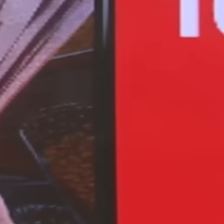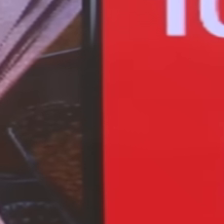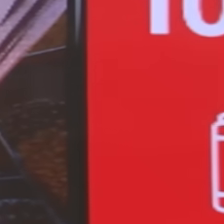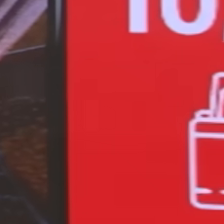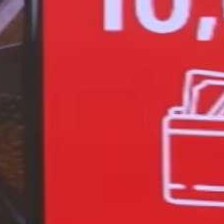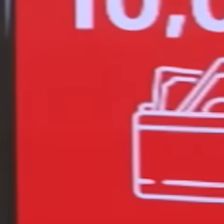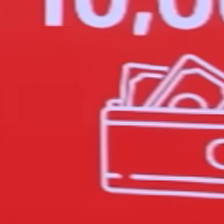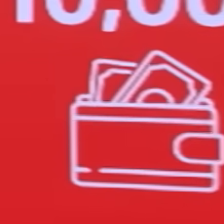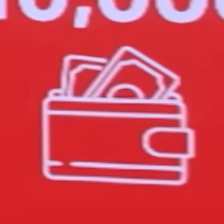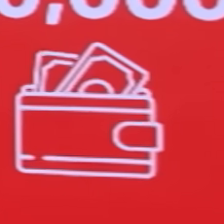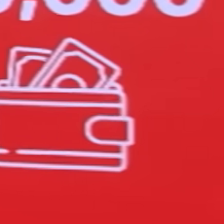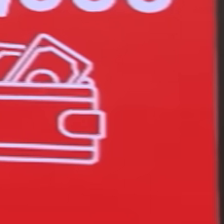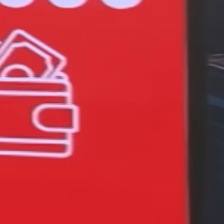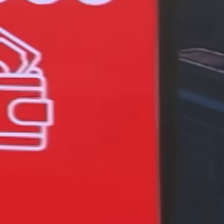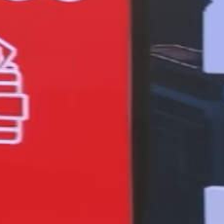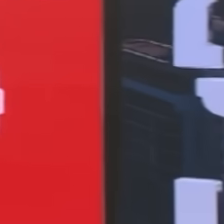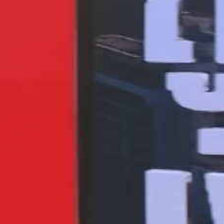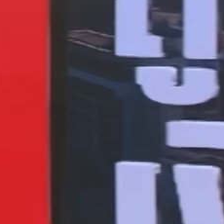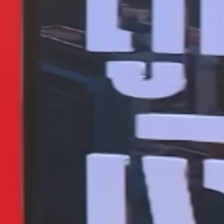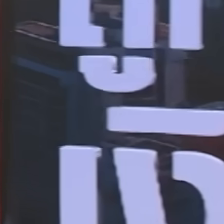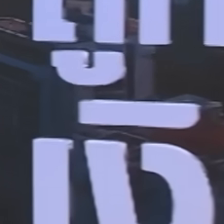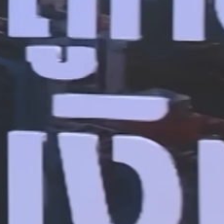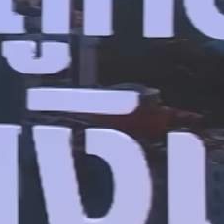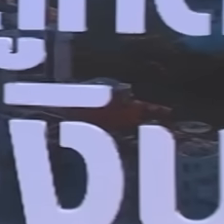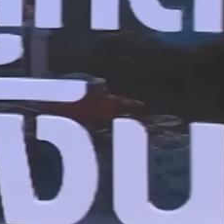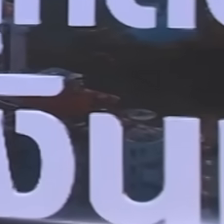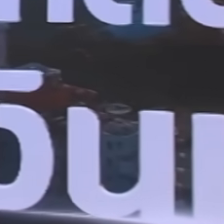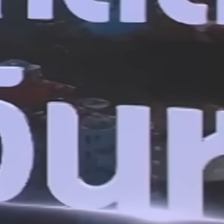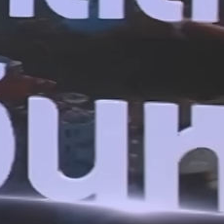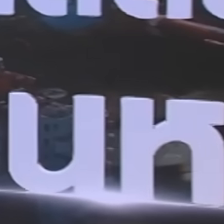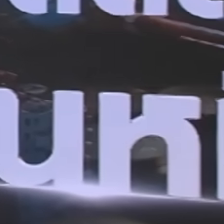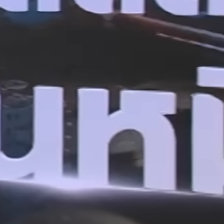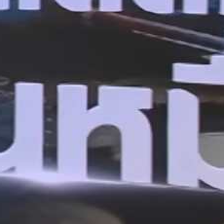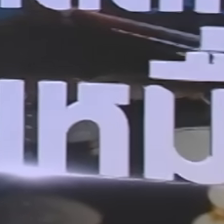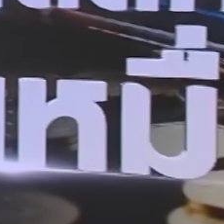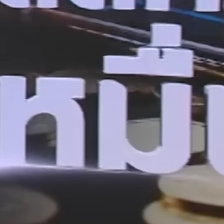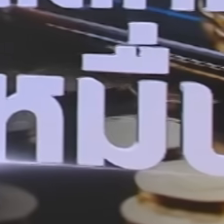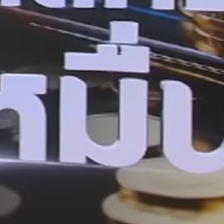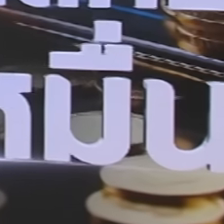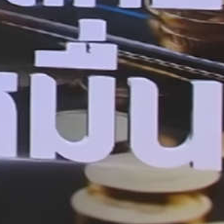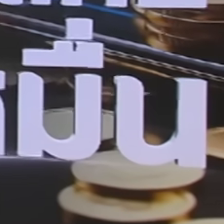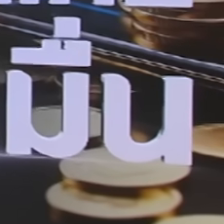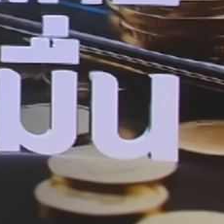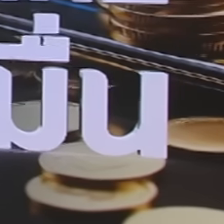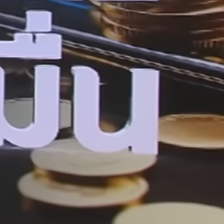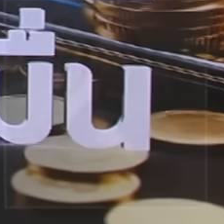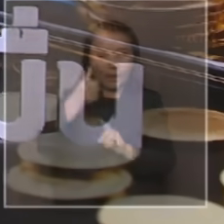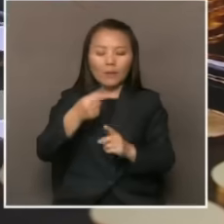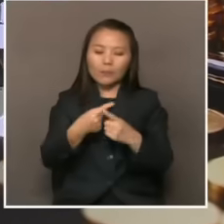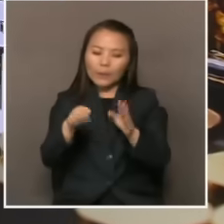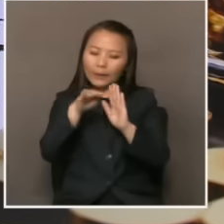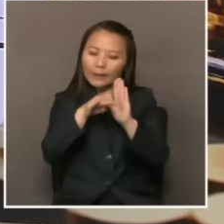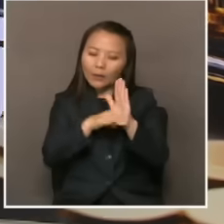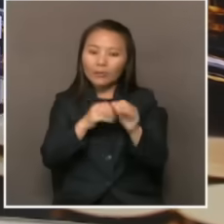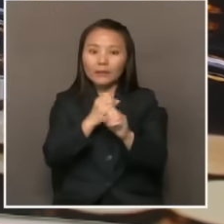ค่ะแต่ว่าก็ยังไม่ได้หมดโอกาสนะคะเพียงแค่เข้าไปทำการแก้ไขให้สมบูรณ์ก็ยังพอจะได้รับ 10,000บาทได้นะคะขั้นตอนเป็นอย่าง